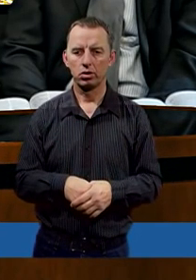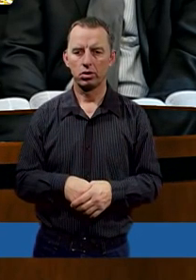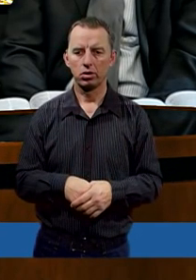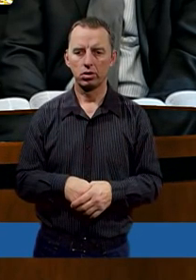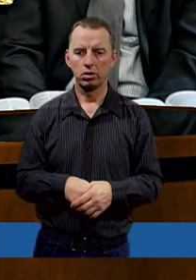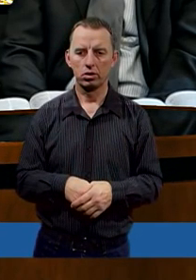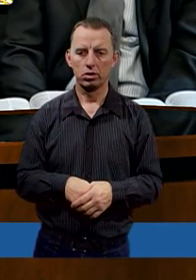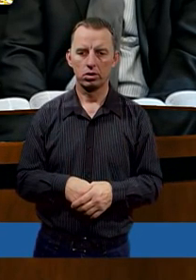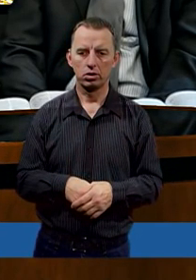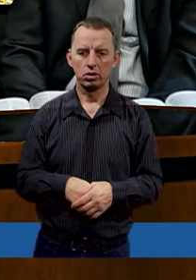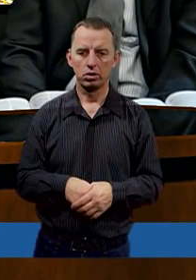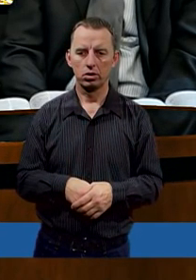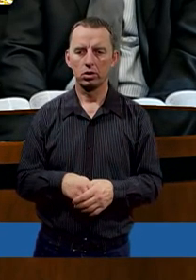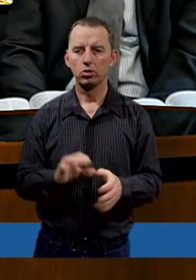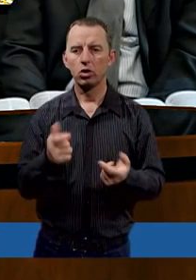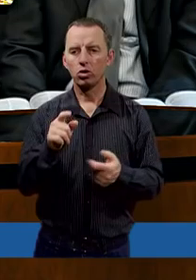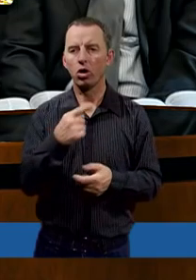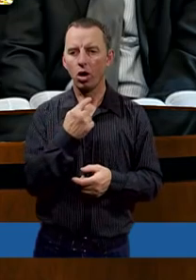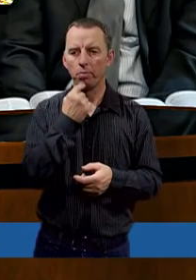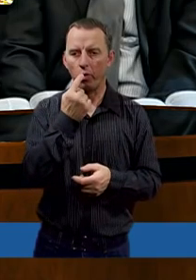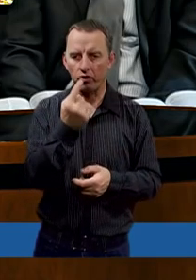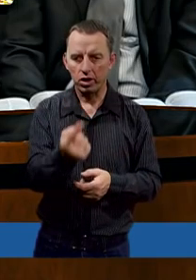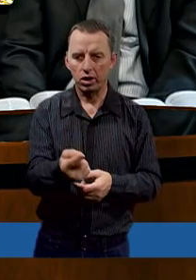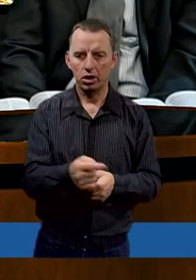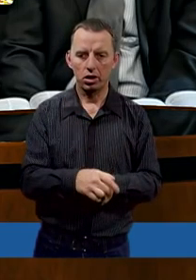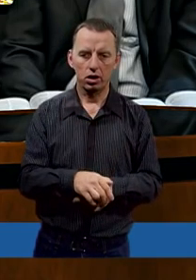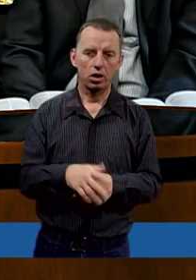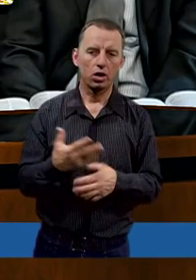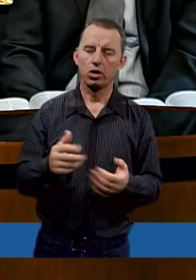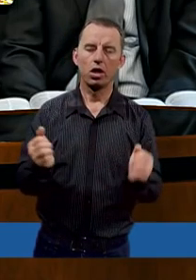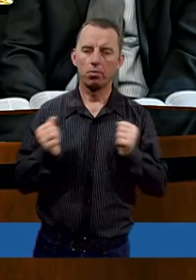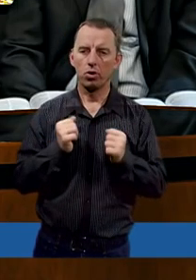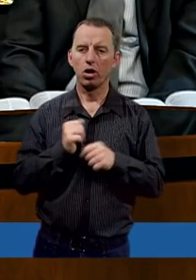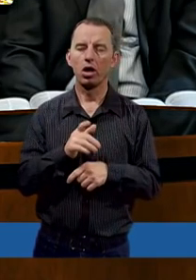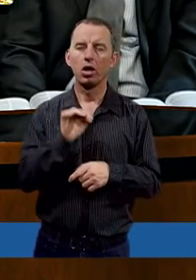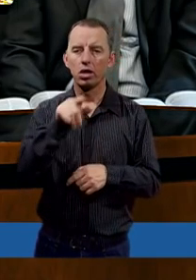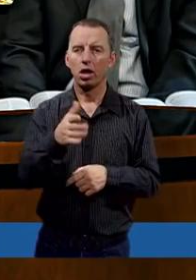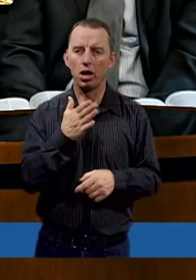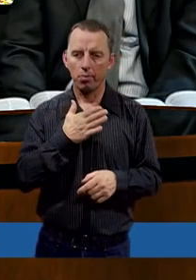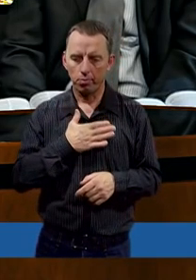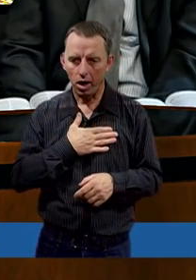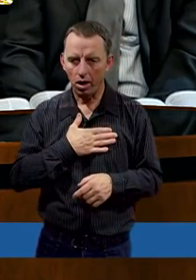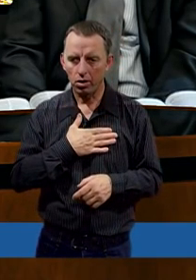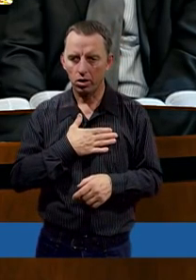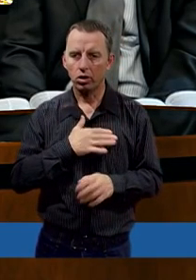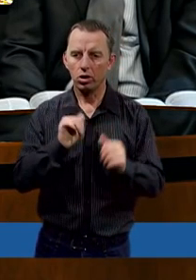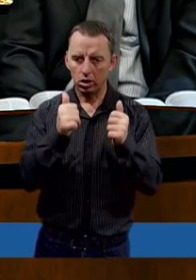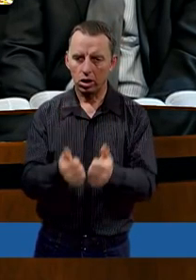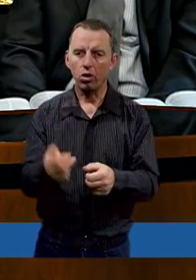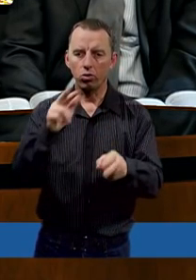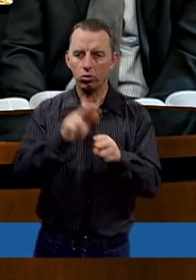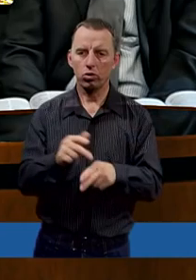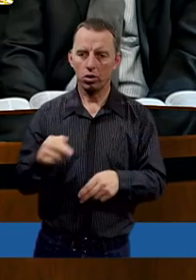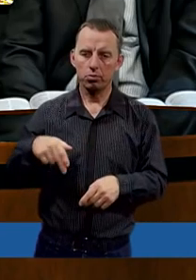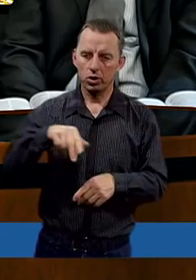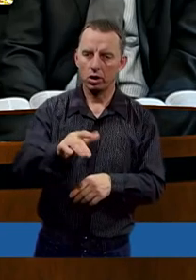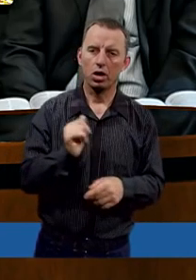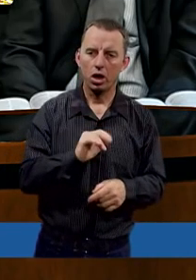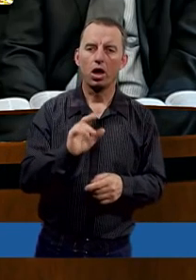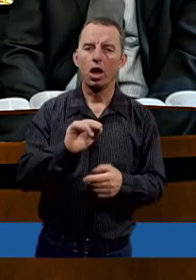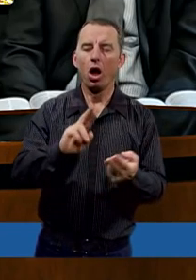Więc cóż tu powiedzieć? Znaczy, my boimy się odpowiedzieć, dlatego, bo znamy, co się stało z tymi, którzy przyszli